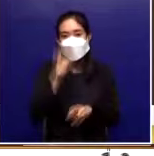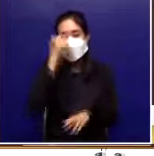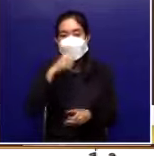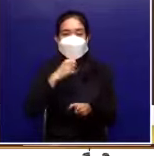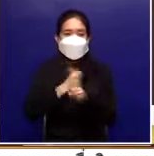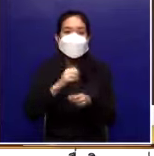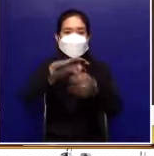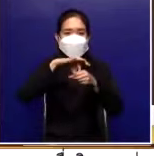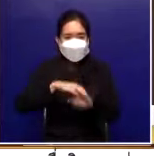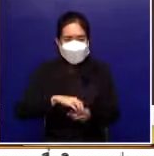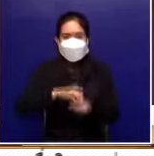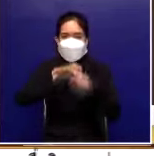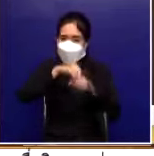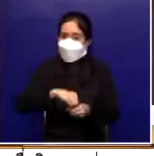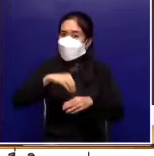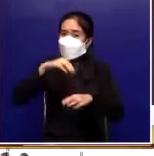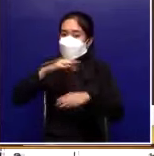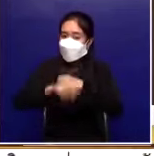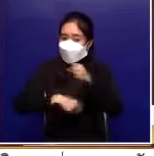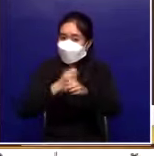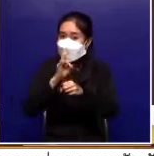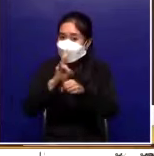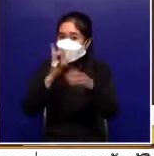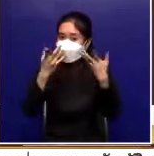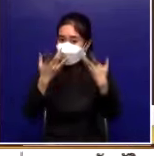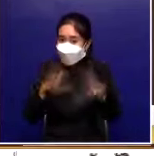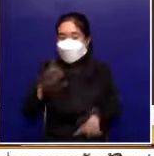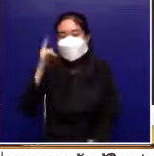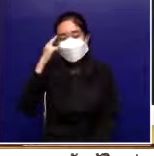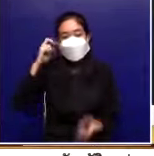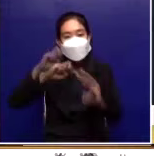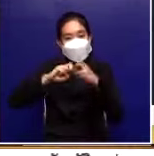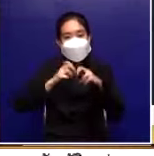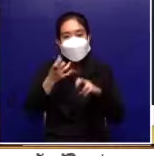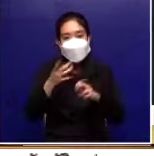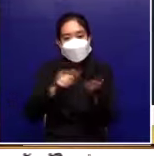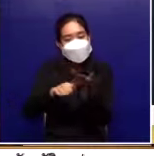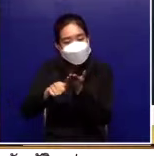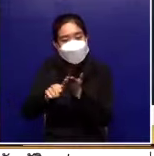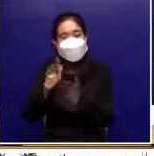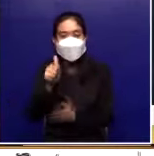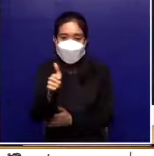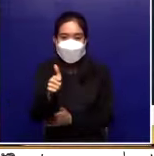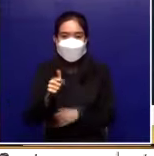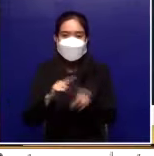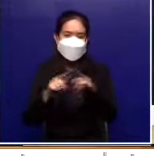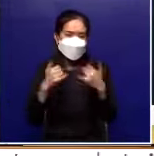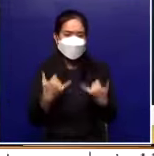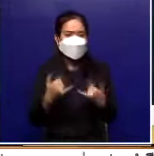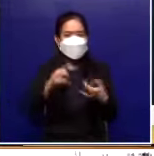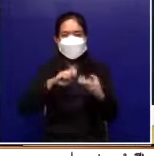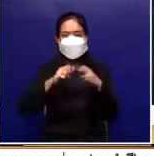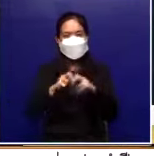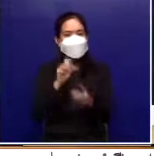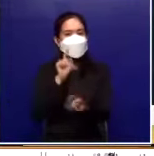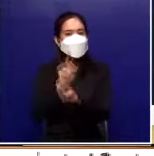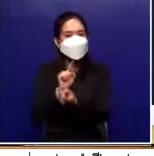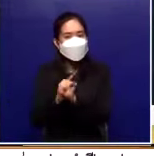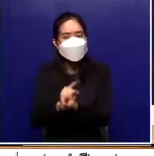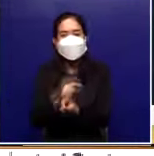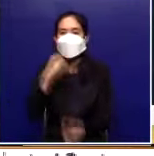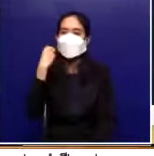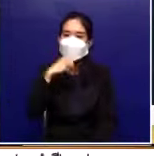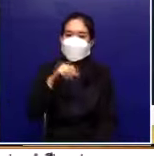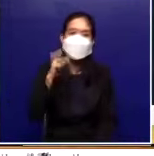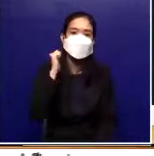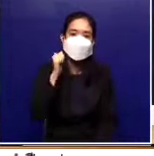ท่านประธานที่เคารพครับเราจะไม่เห็นเหตุการณ์แบบนี้เกิดขึ้นนะถ้าท่านนายกรัฐมนตรีและคณะรัฐมนตรีใช้สติปัญญาความรู้